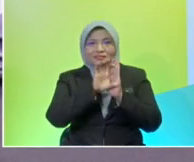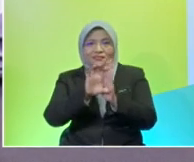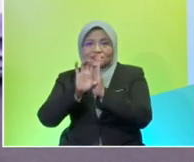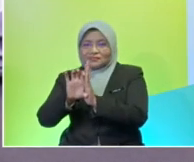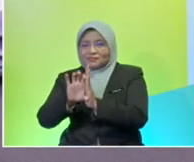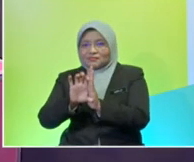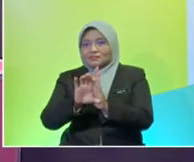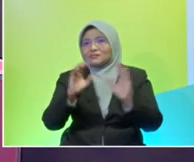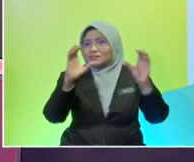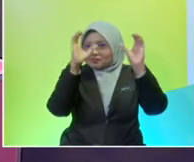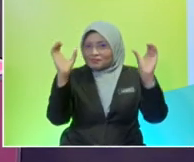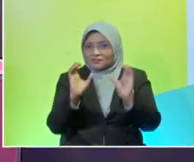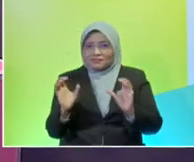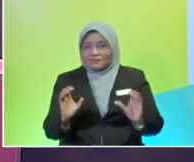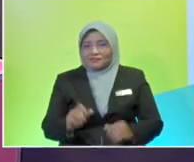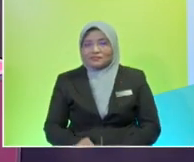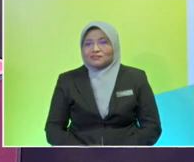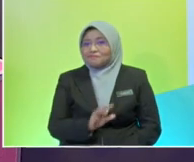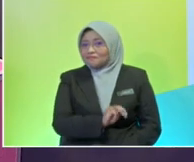murid-murid kenapa